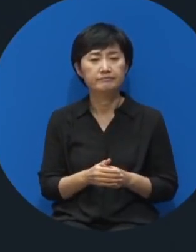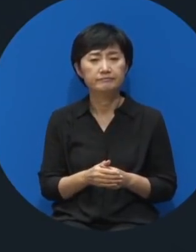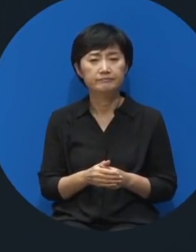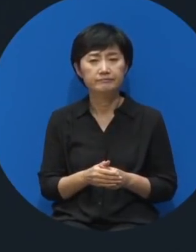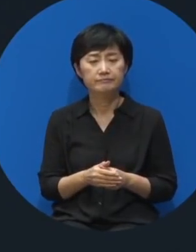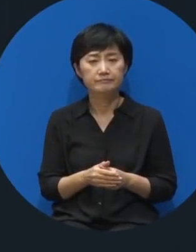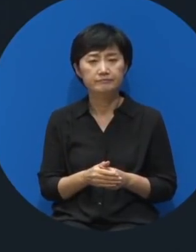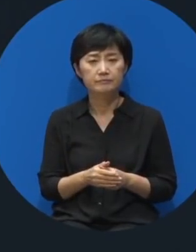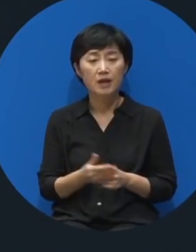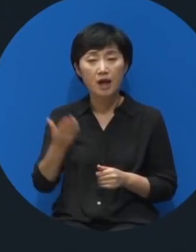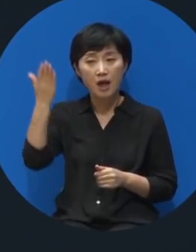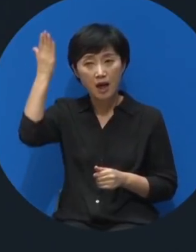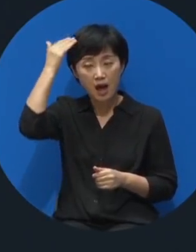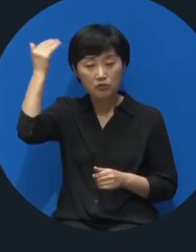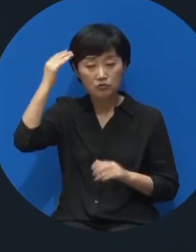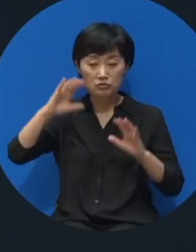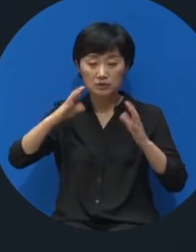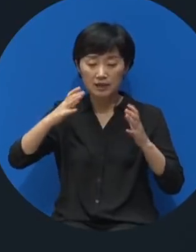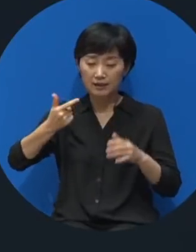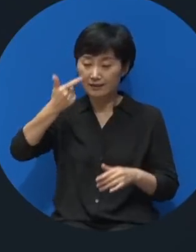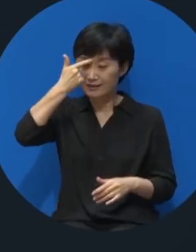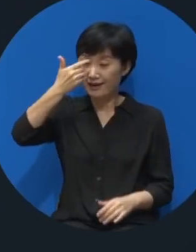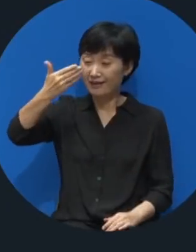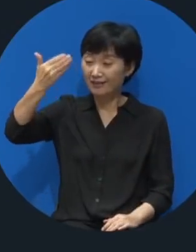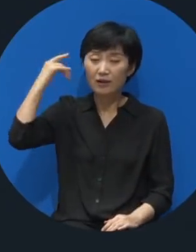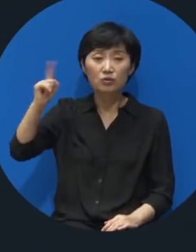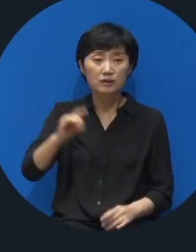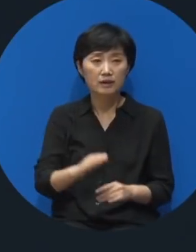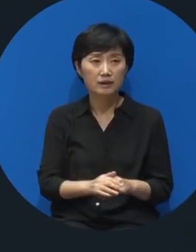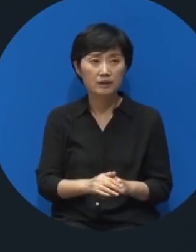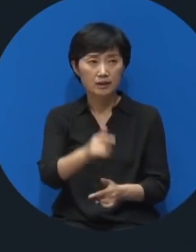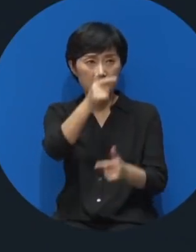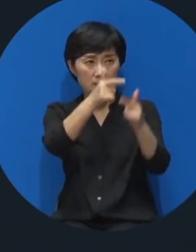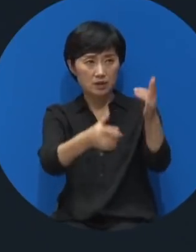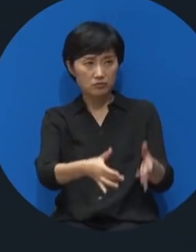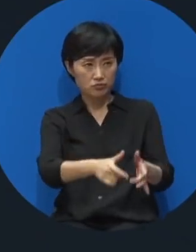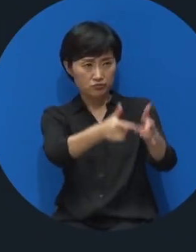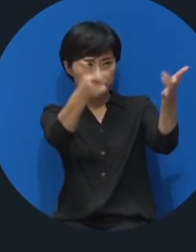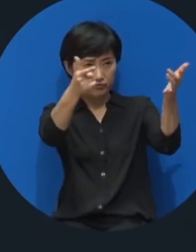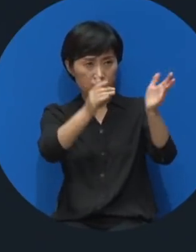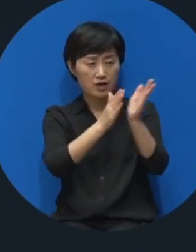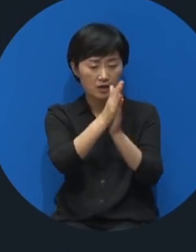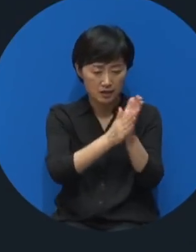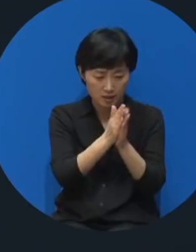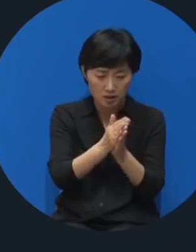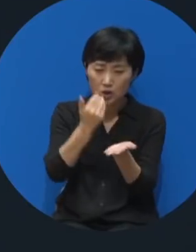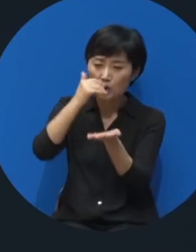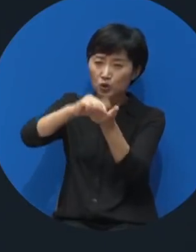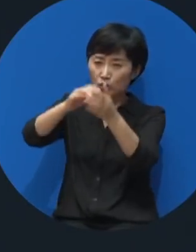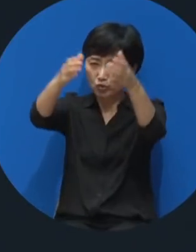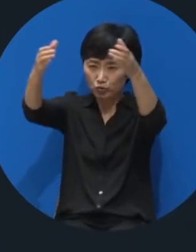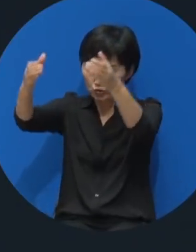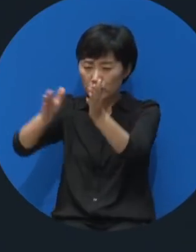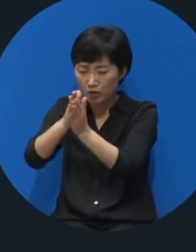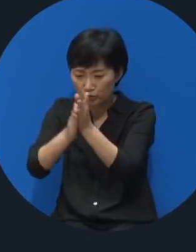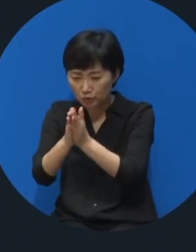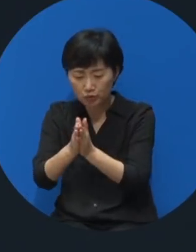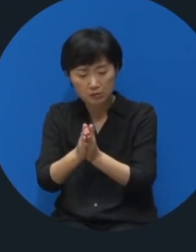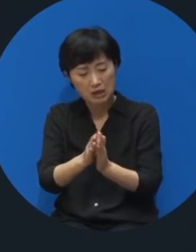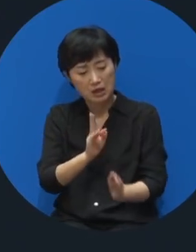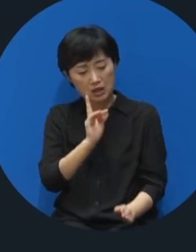在座的长老和长辈们都能知道. 형편없는 나라에서 나무 보고도 절하고 돌 보고도 절하고 형편없는 나라죠.